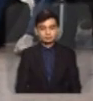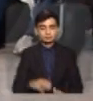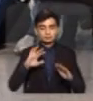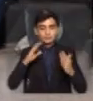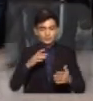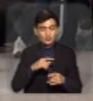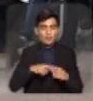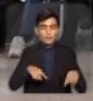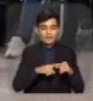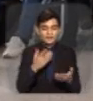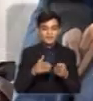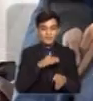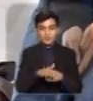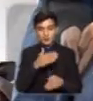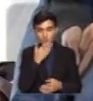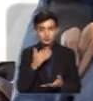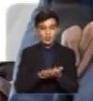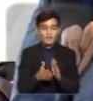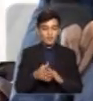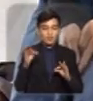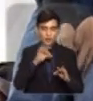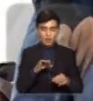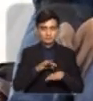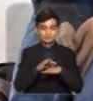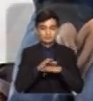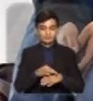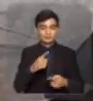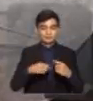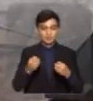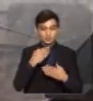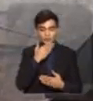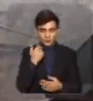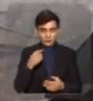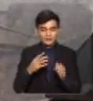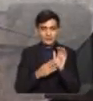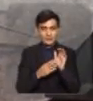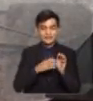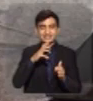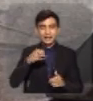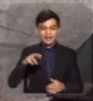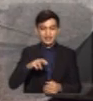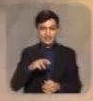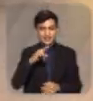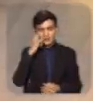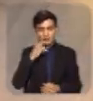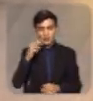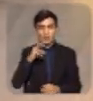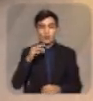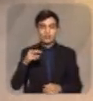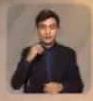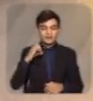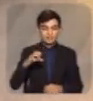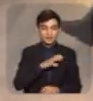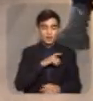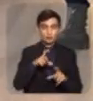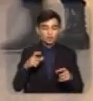если компания не выполняет условия договора воздушной перевозки, то в соответствии со статьей 9 Гражданского кодекса Казахстана люди, которые